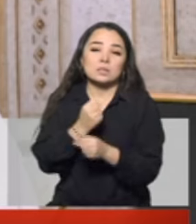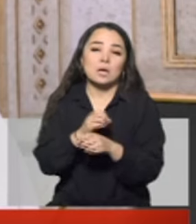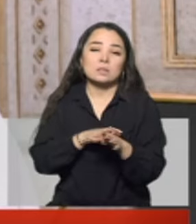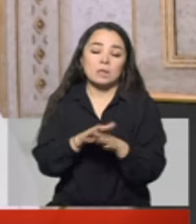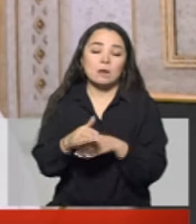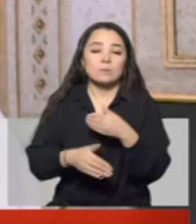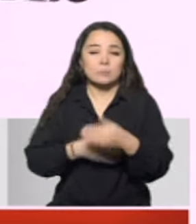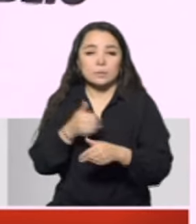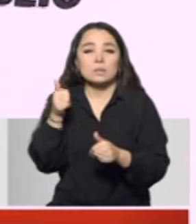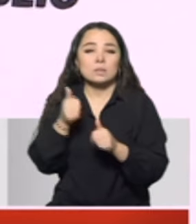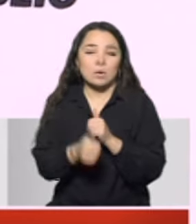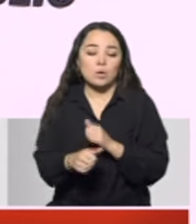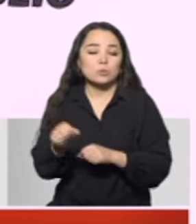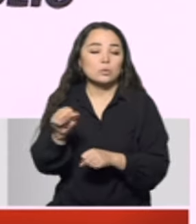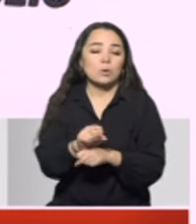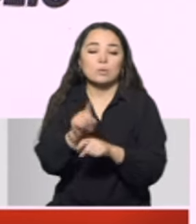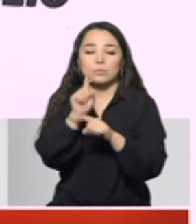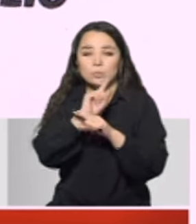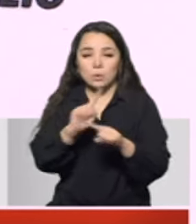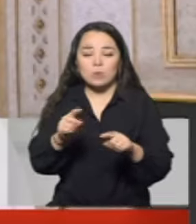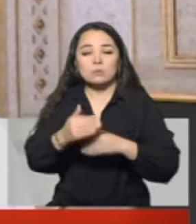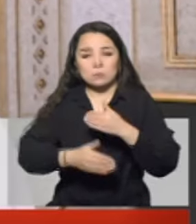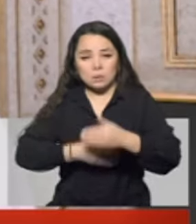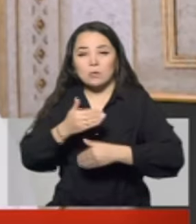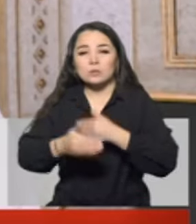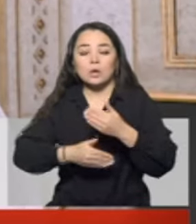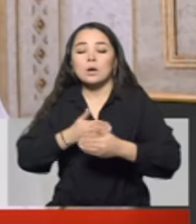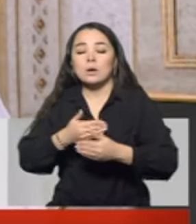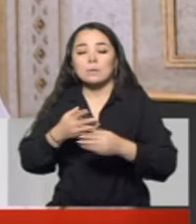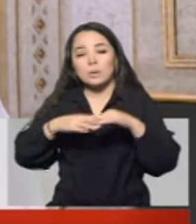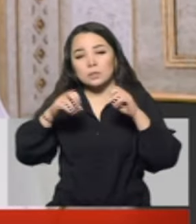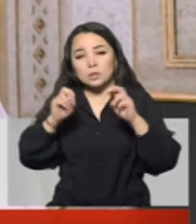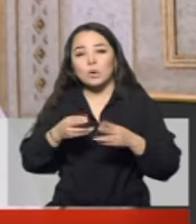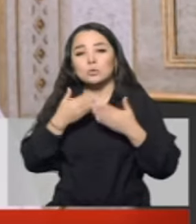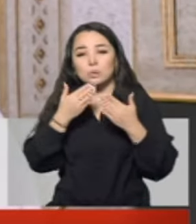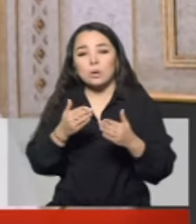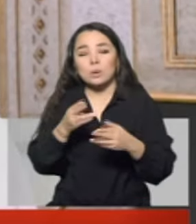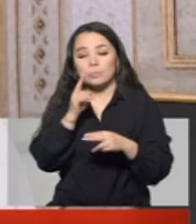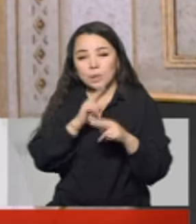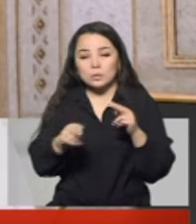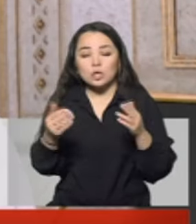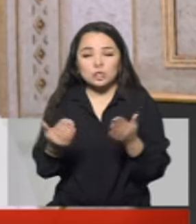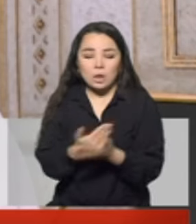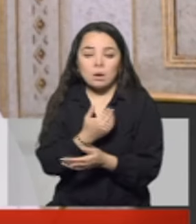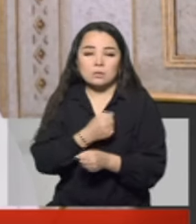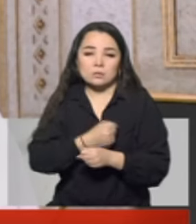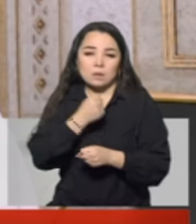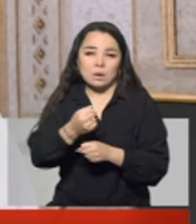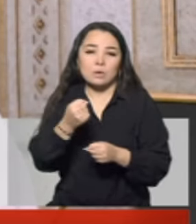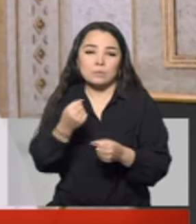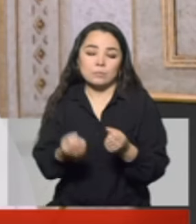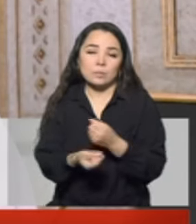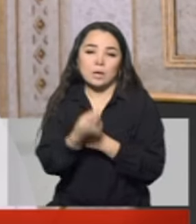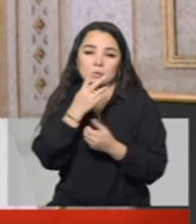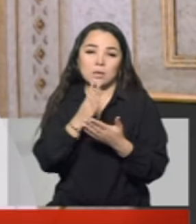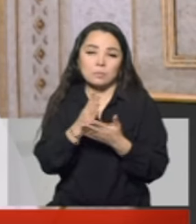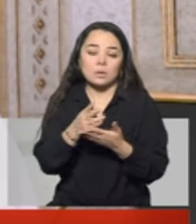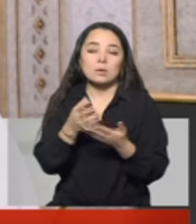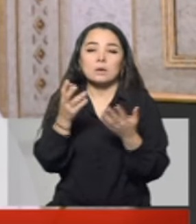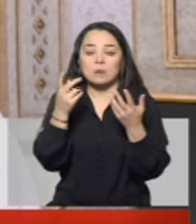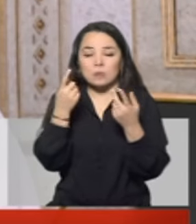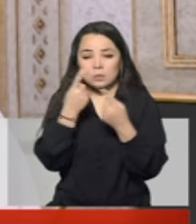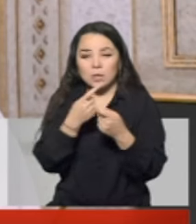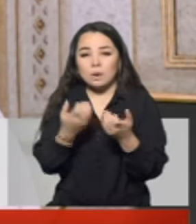Ілгерілеу алға жылжу тоқтамайды. Қазір кей мамандыққа сұраныс жоғалса, заман талабына сай жаңасы пайда болып жатыр. Бұрын ақпаратты іздеуге бірнеше